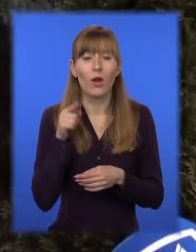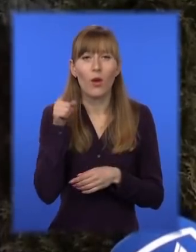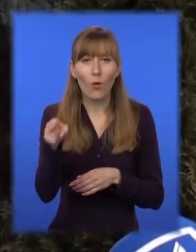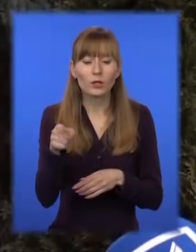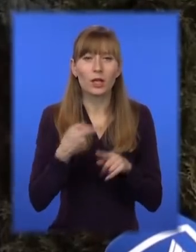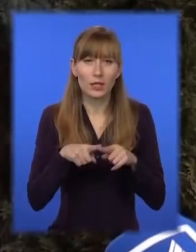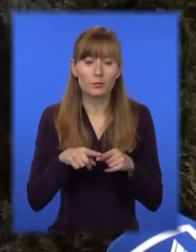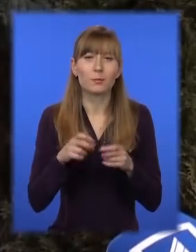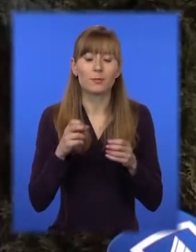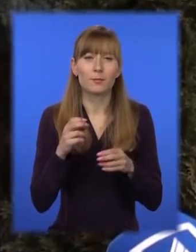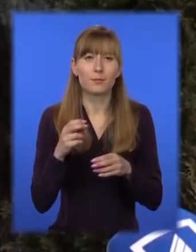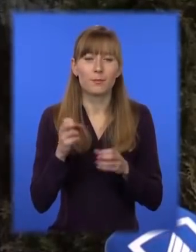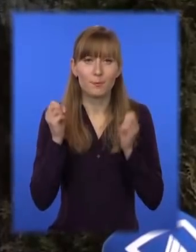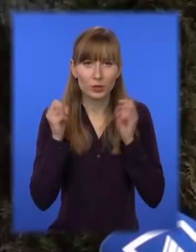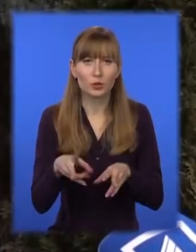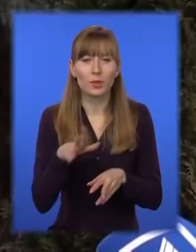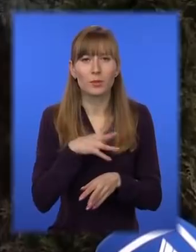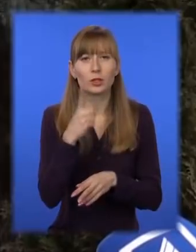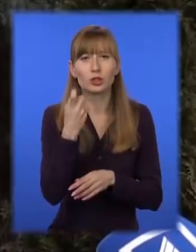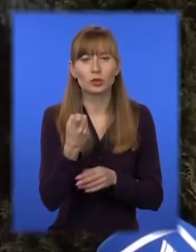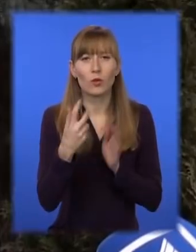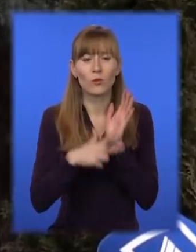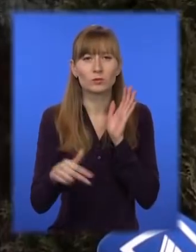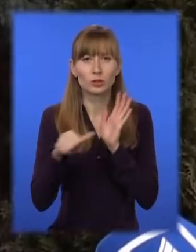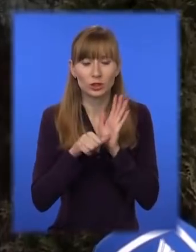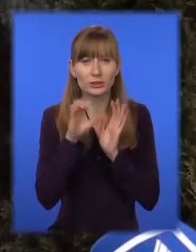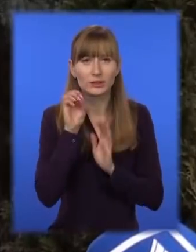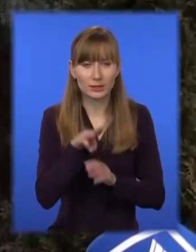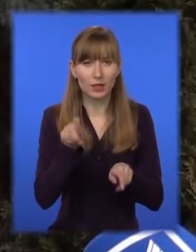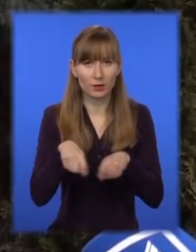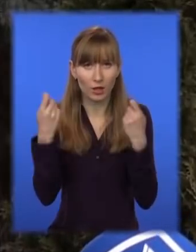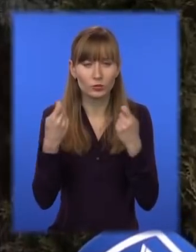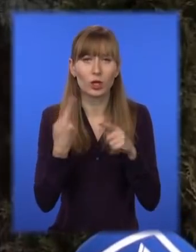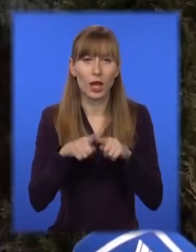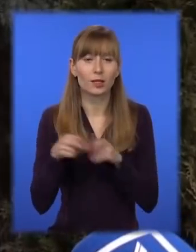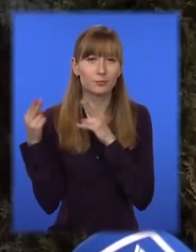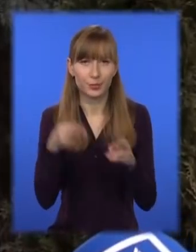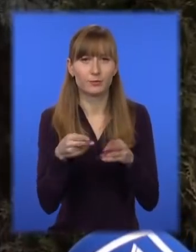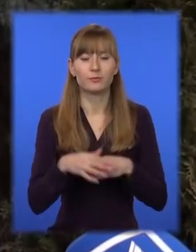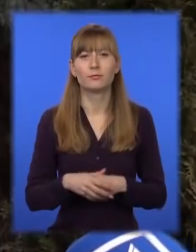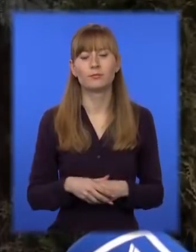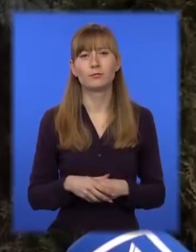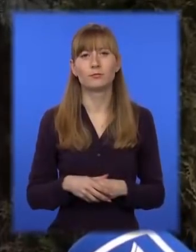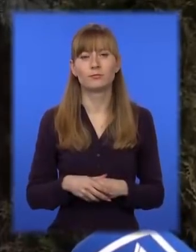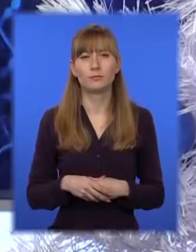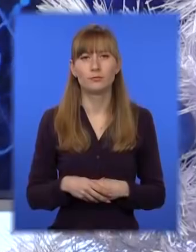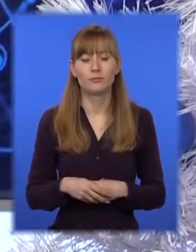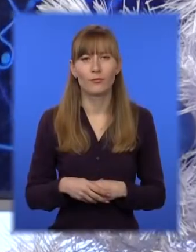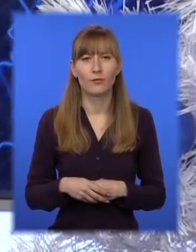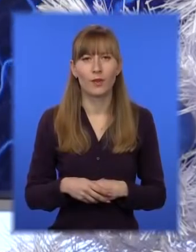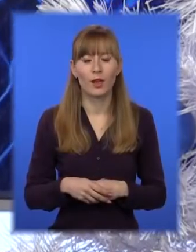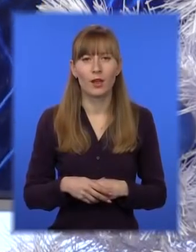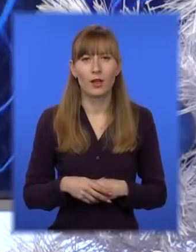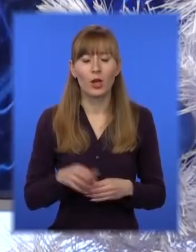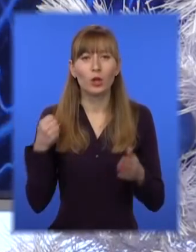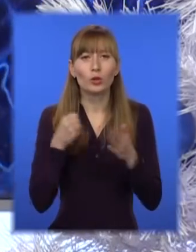діях вбачаються ознаки злочину, передбаченої статтею 186 Кримінального кодексу України, а саме це грабіж.